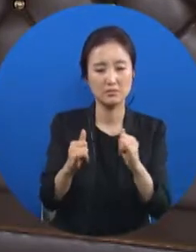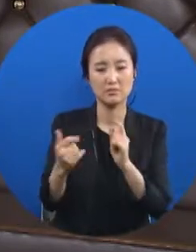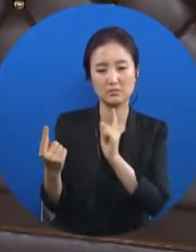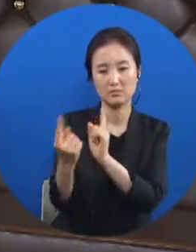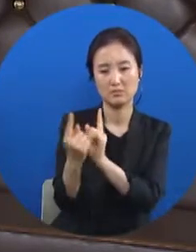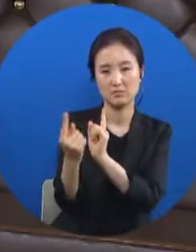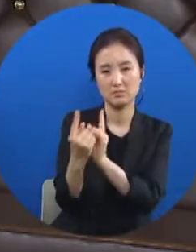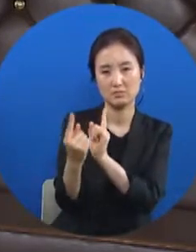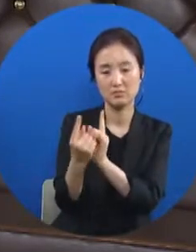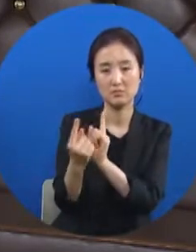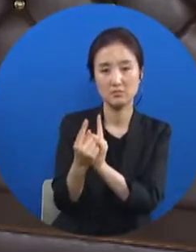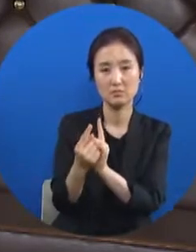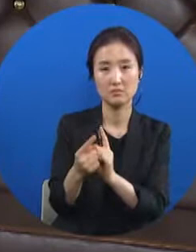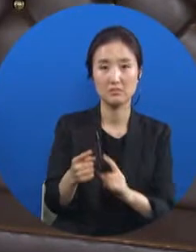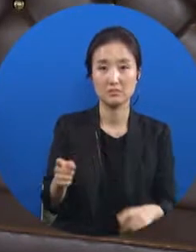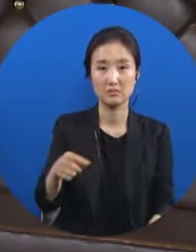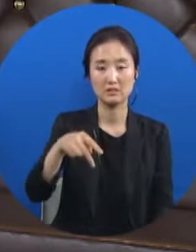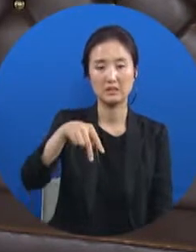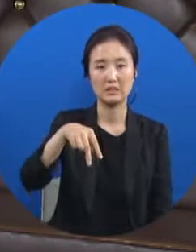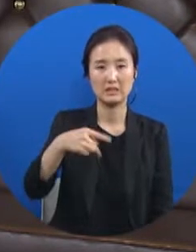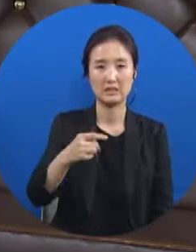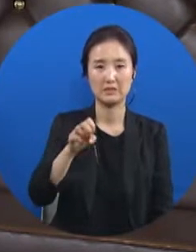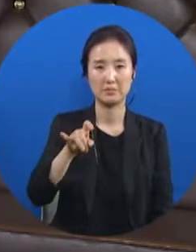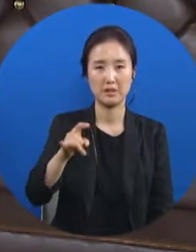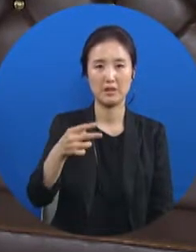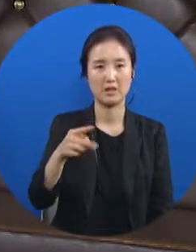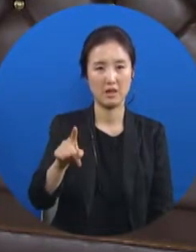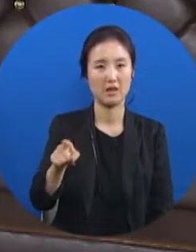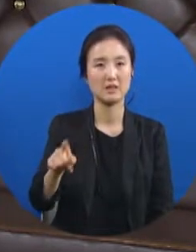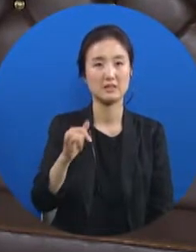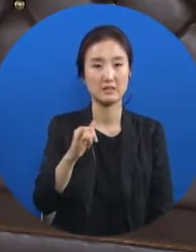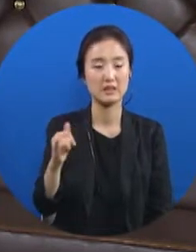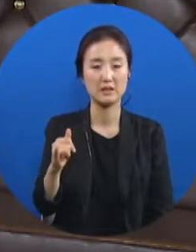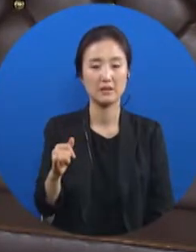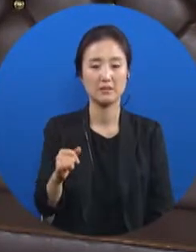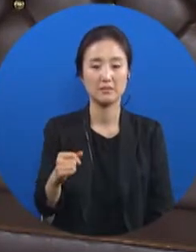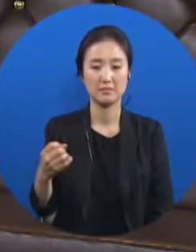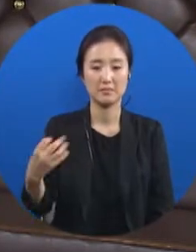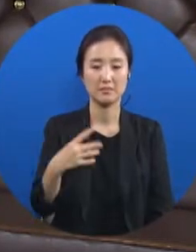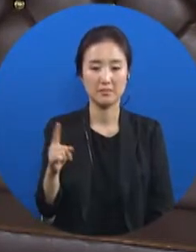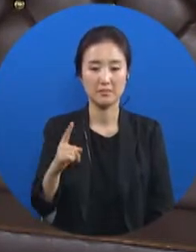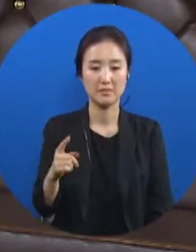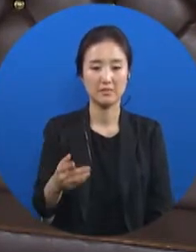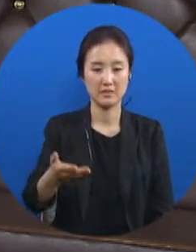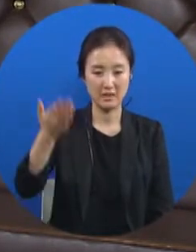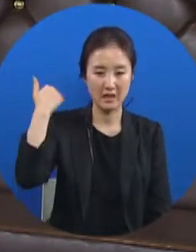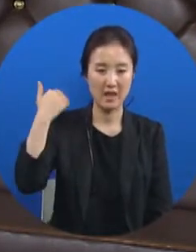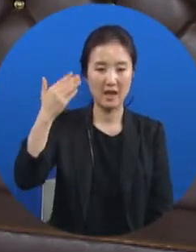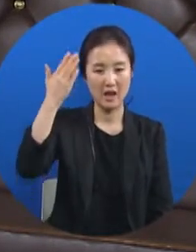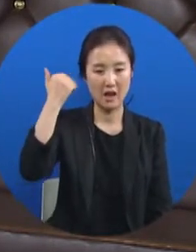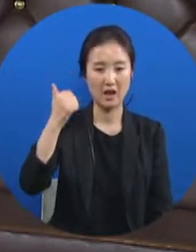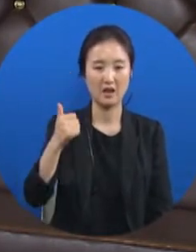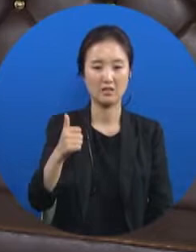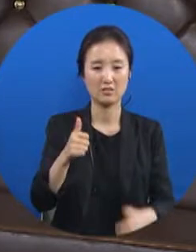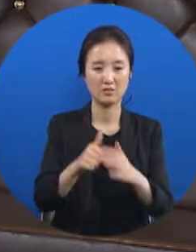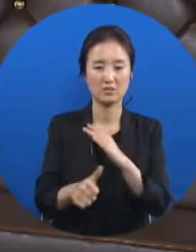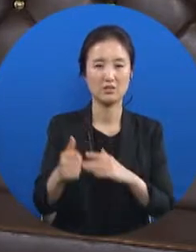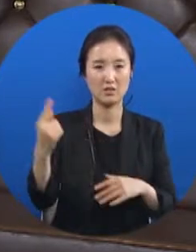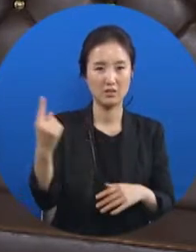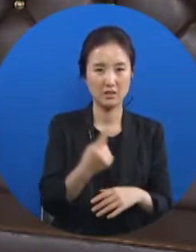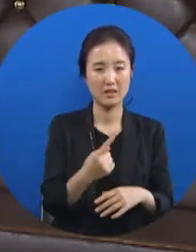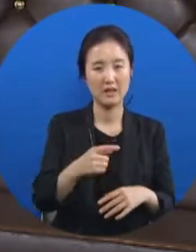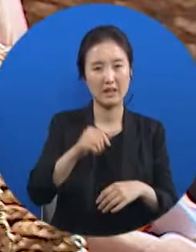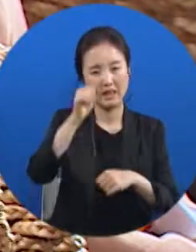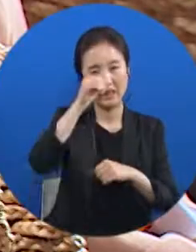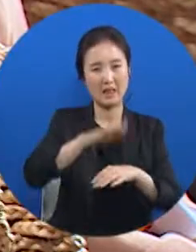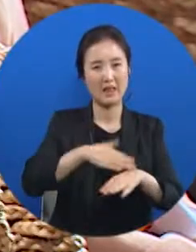스메다라시는 분인데 스메다라는 분이 데이비 스메다. 이분이 그래요. 우리 지역에 옛날에 한국 청년이 와 가지고 양말 때문에 싸운 사건이